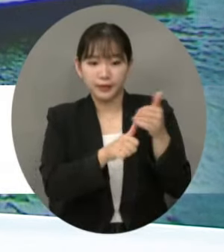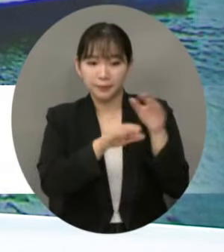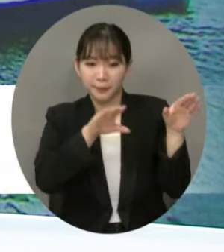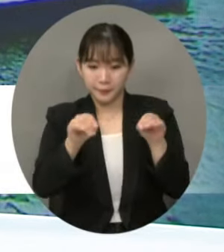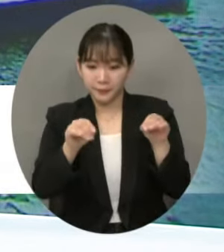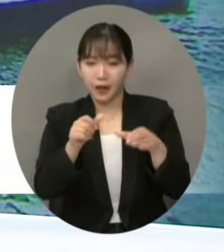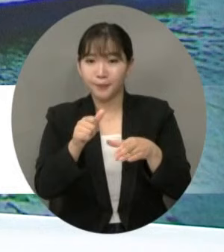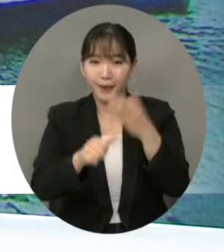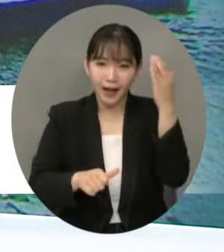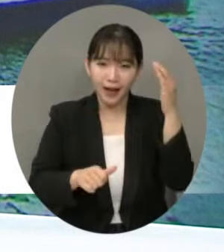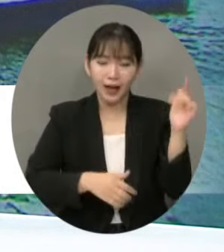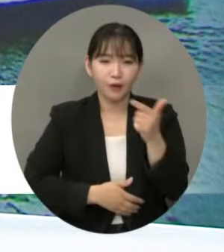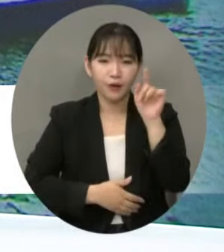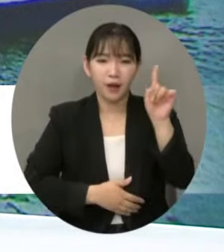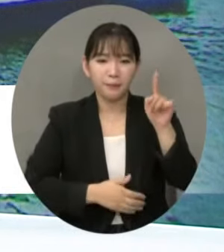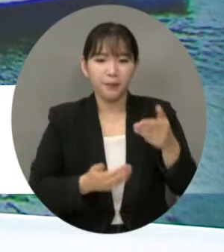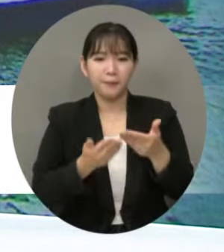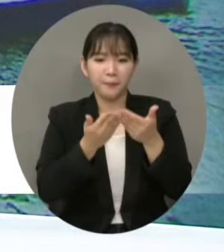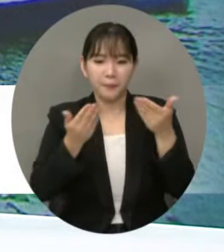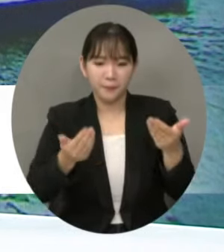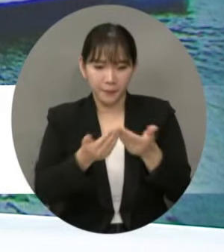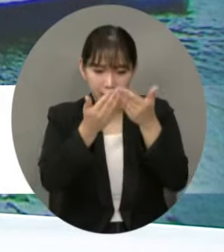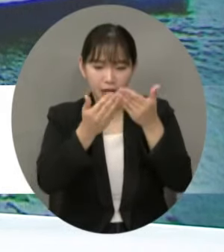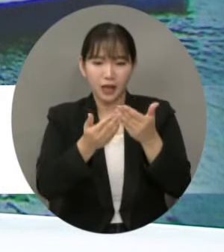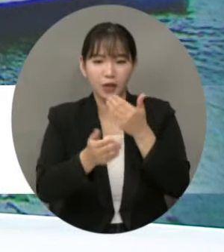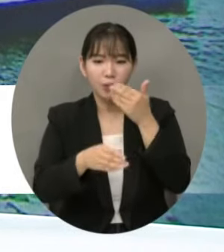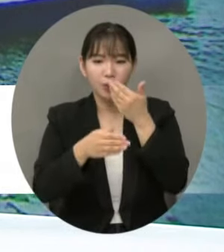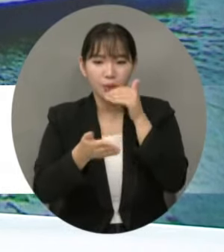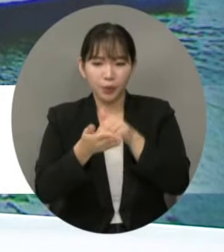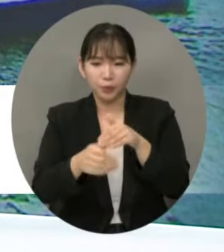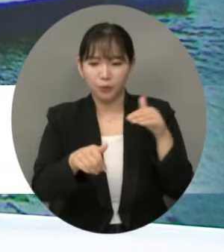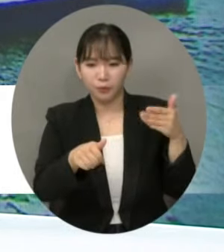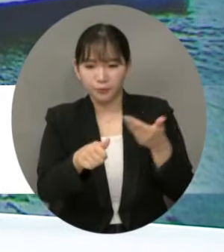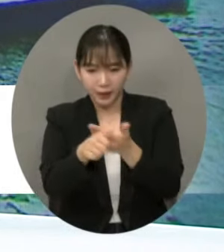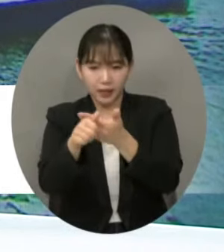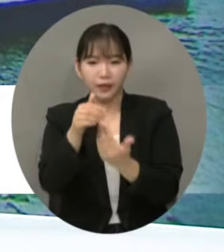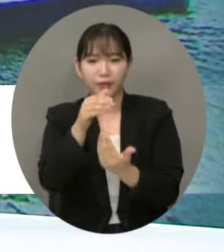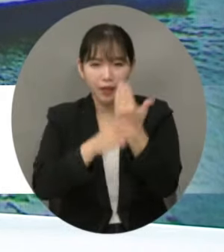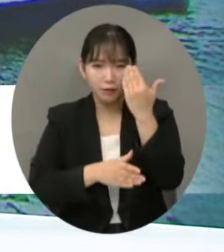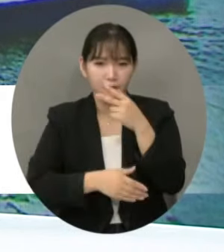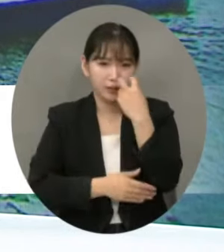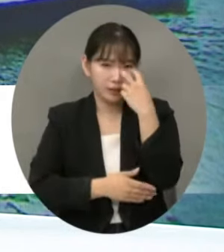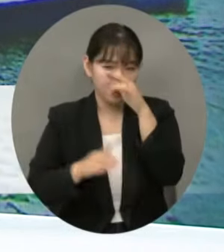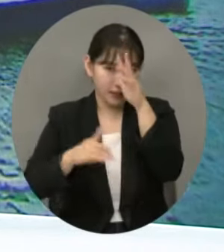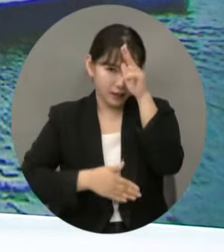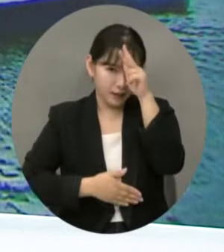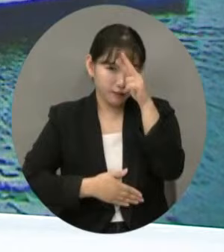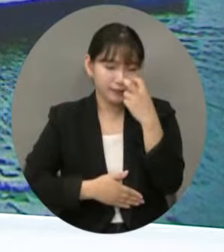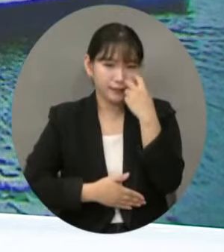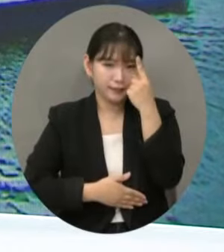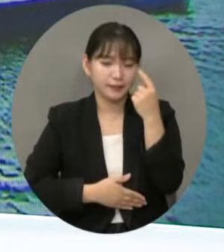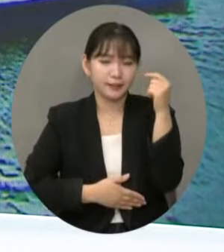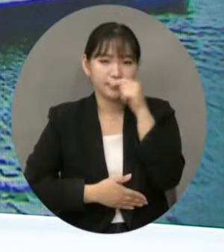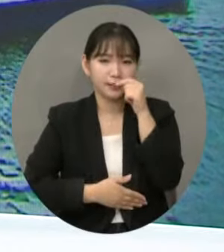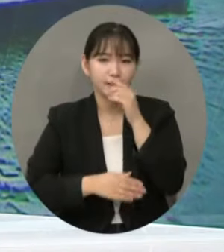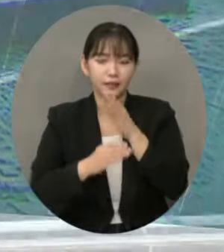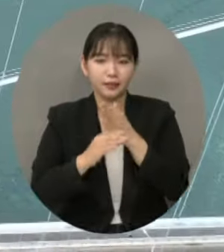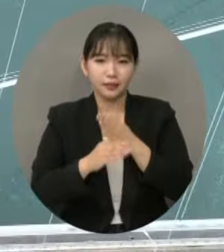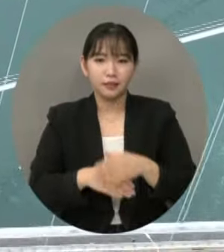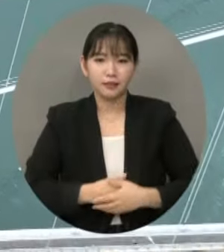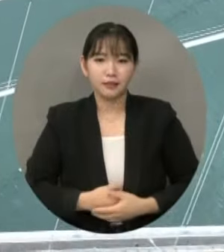뒤로 하루에 한 번꼴로 선박 충돌과 좌초가 발생해 해경이 단속을 강화하고 있습니다. 최황재 기자입니다.